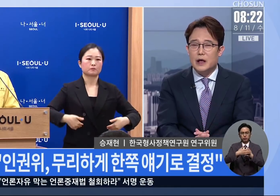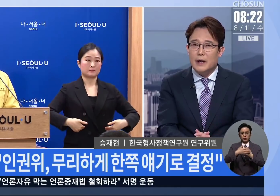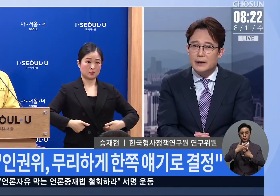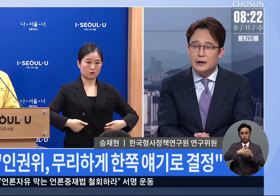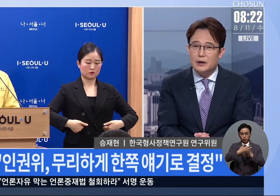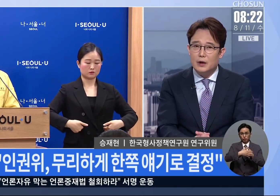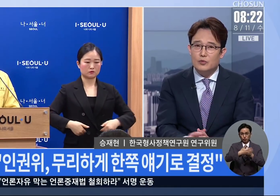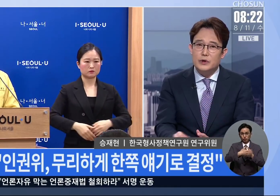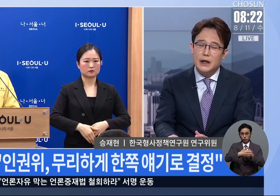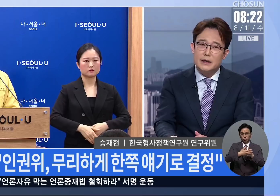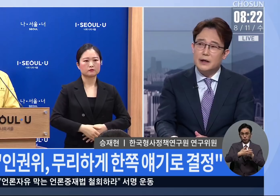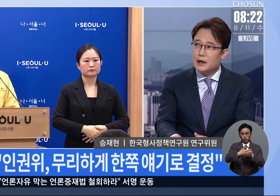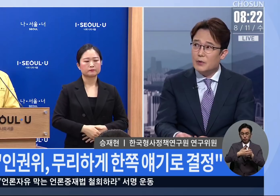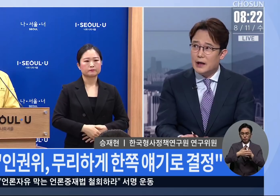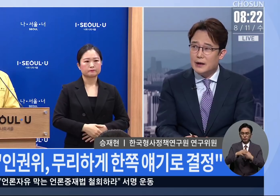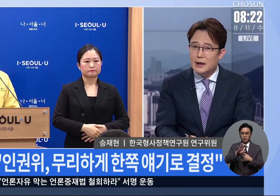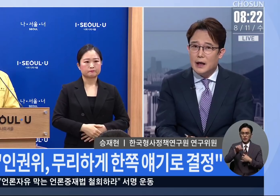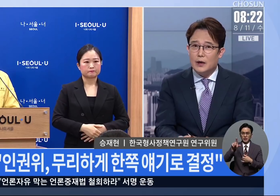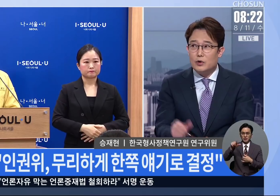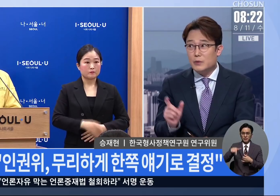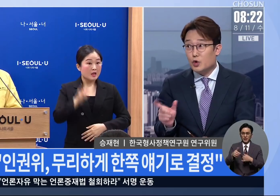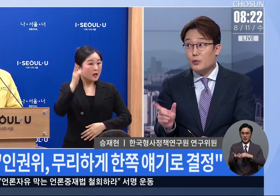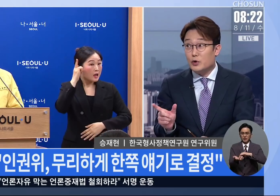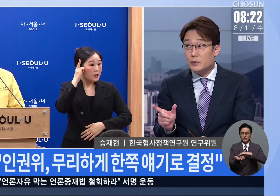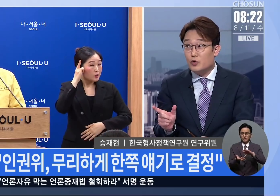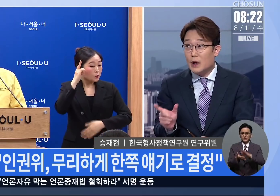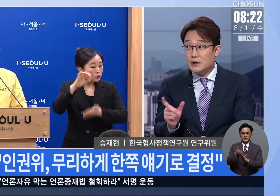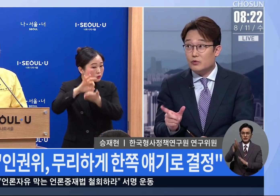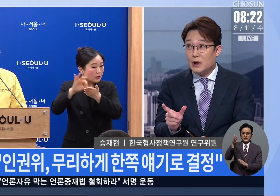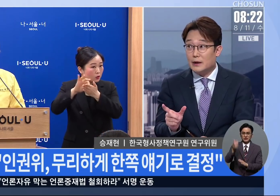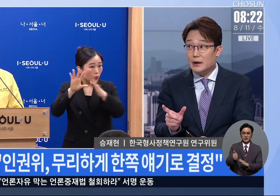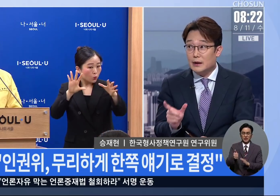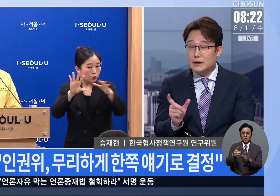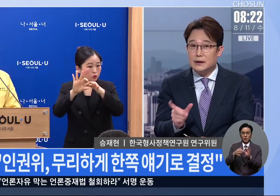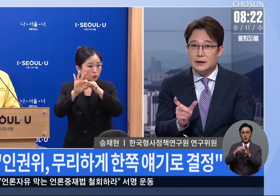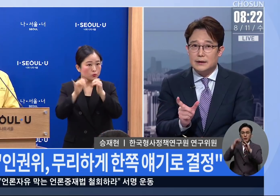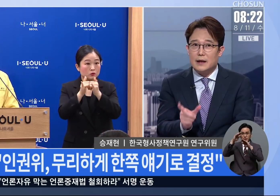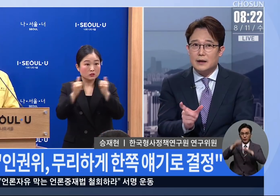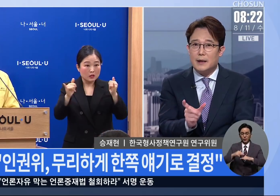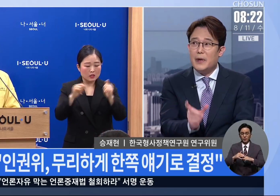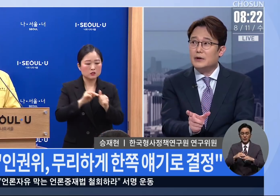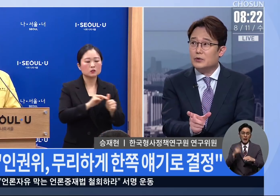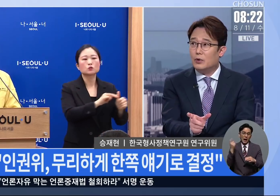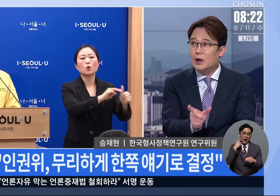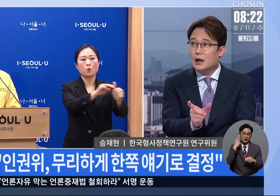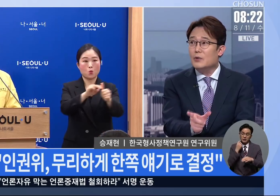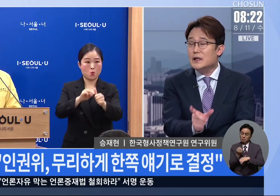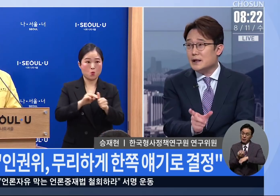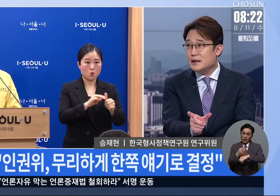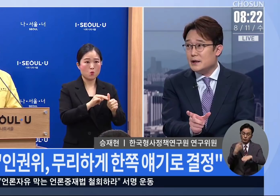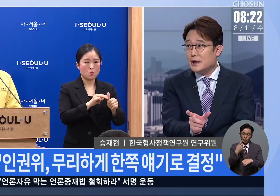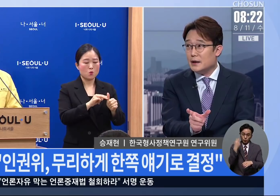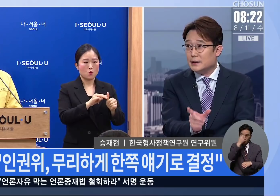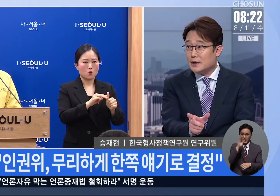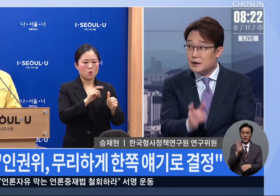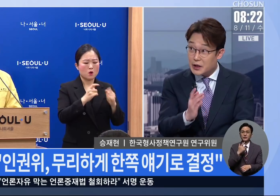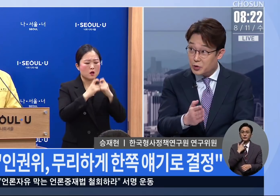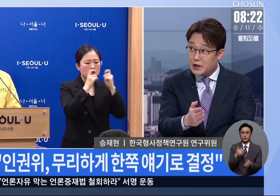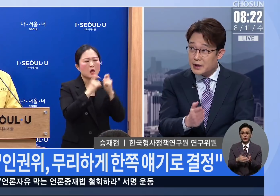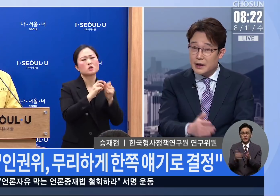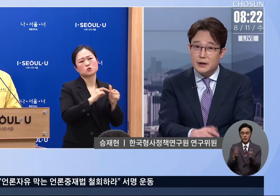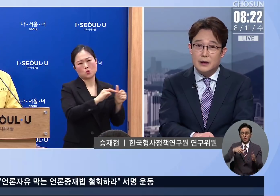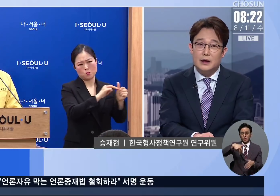내부를 들여다봐야 되는 문제가 그렇네요. 있었기 때문에 안 했고 지금 조비오 신부와 전두환 그 사건의 팩트도 허위냐 진실이라는 걸